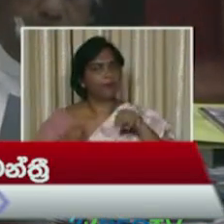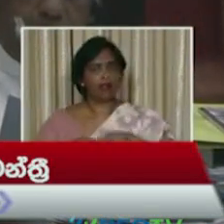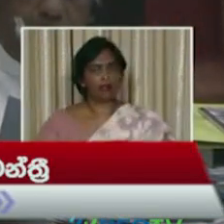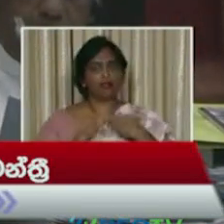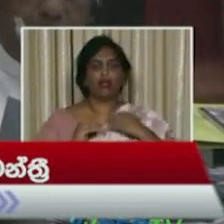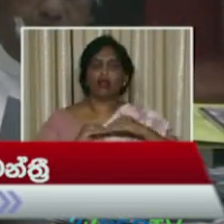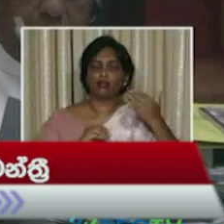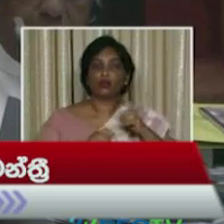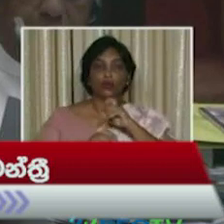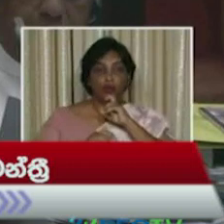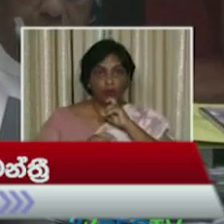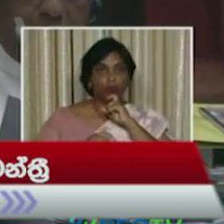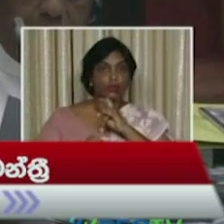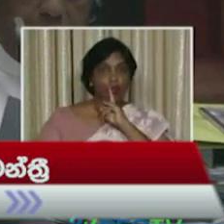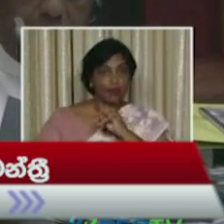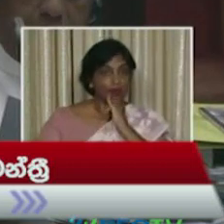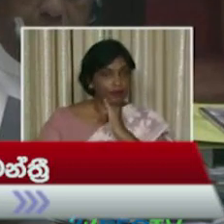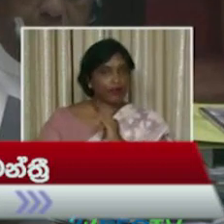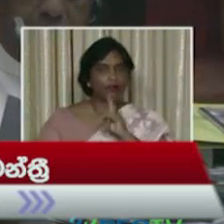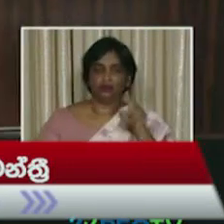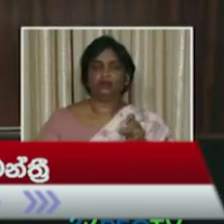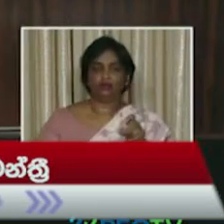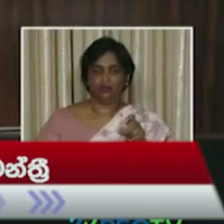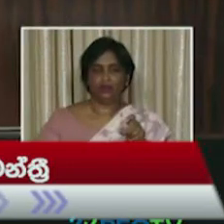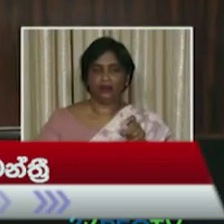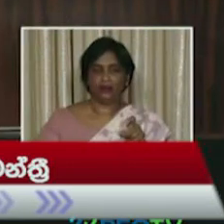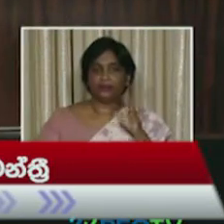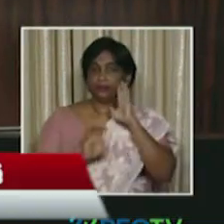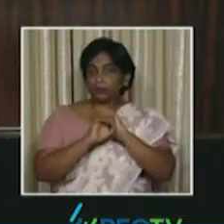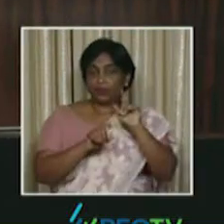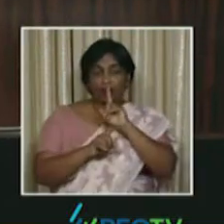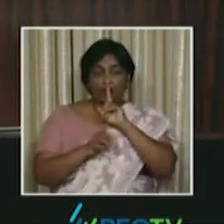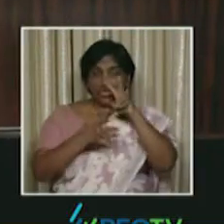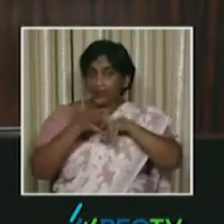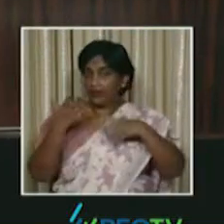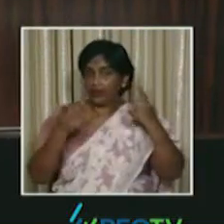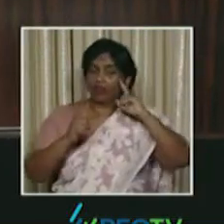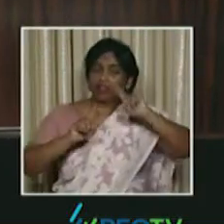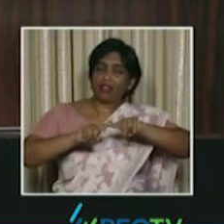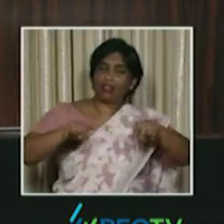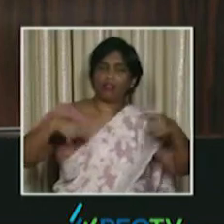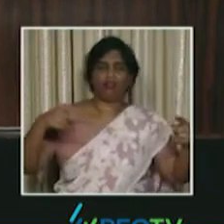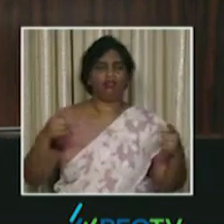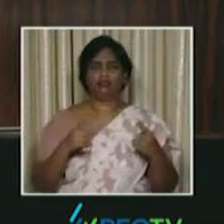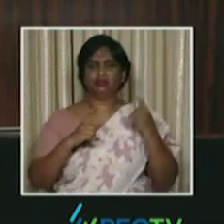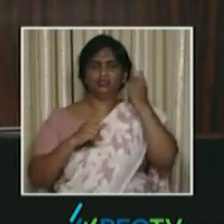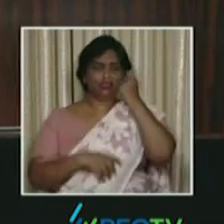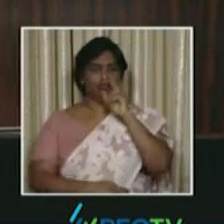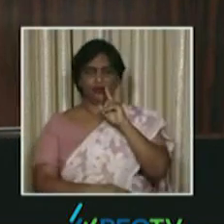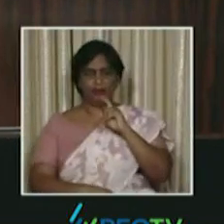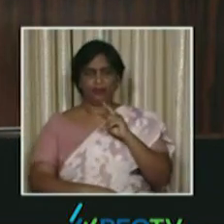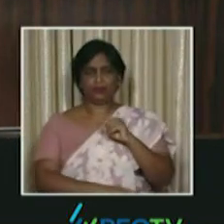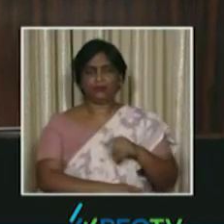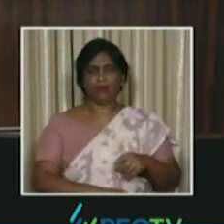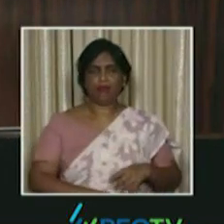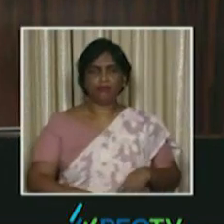unath adikarana thinduwak waradi kiyala කියන්න අයිතිය තියෙනවා නිවේදනය කියවන්නේ නැතුව ඔබතුමා මේ වෙන කොහේ වෙන අයිතිය තියෙන අදහසක් නැහැ නේ